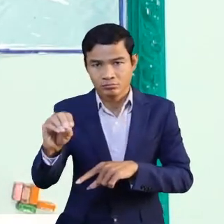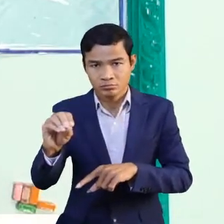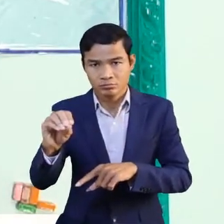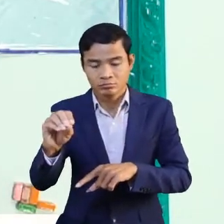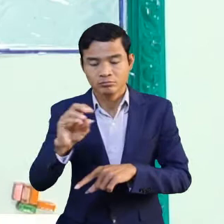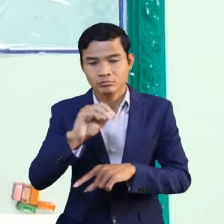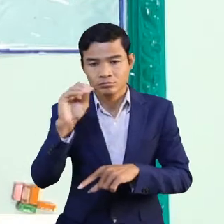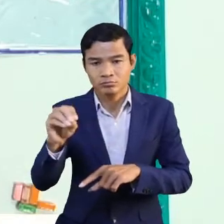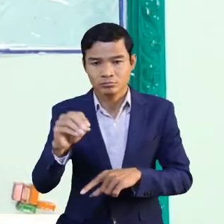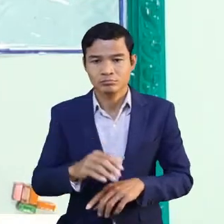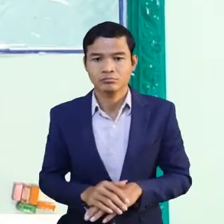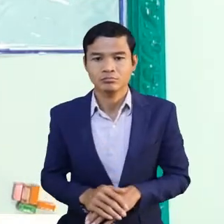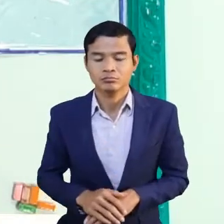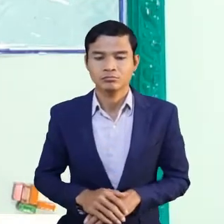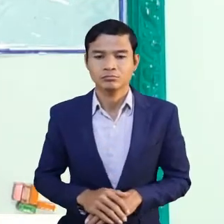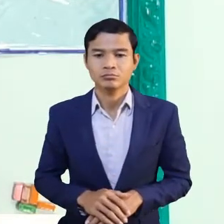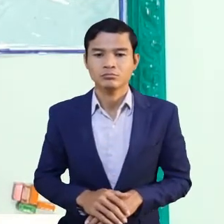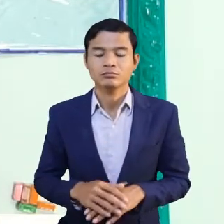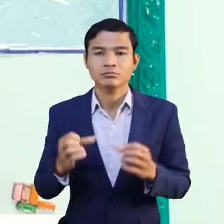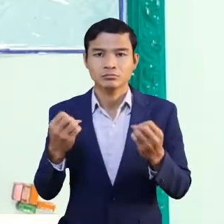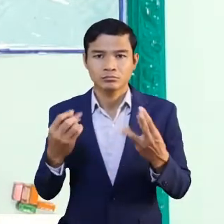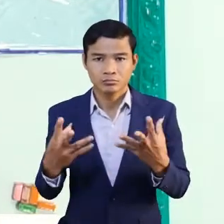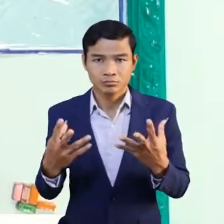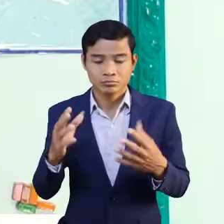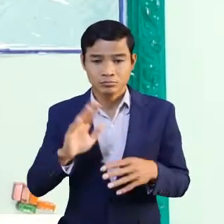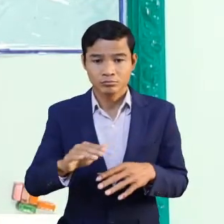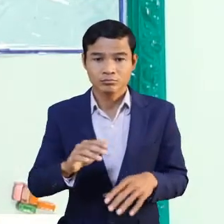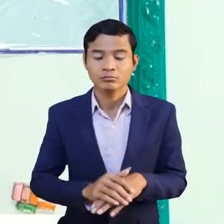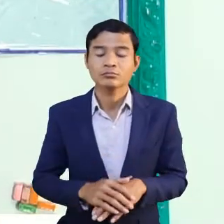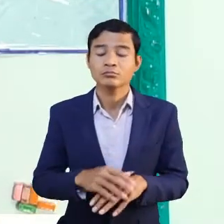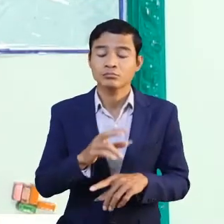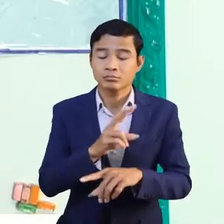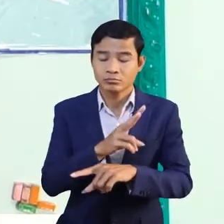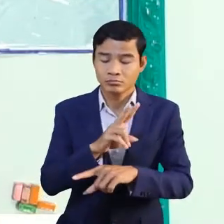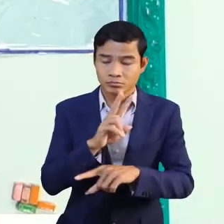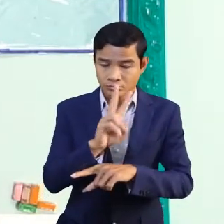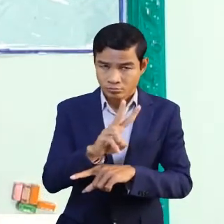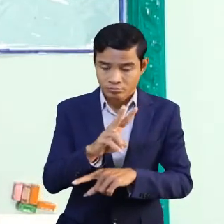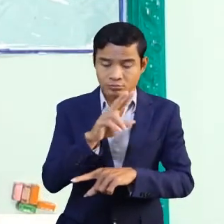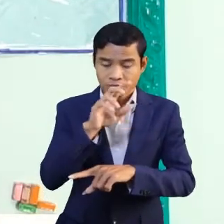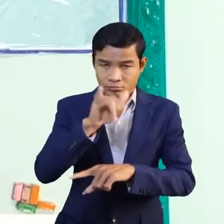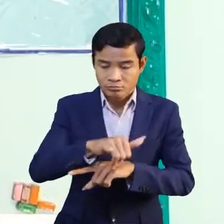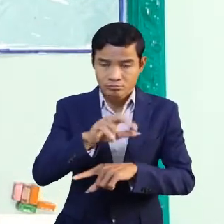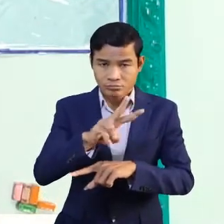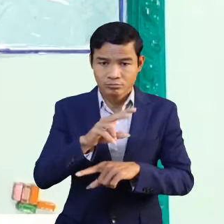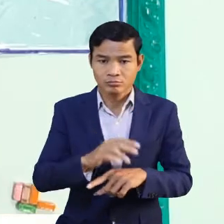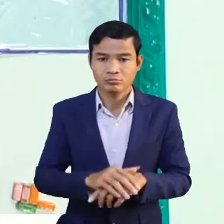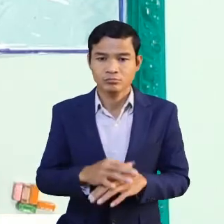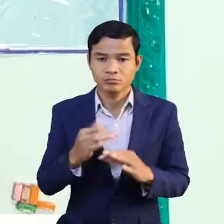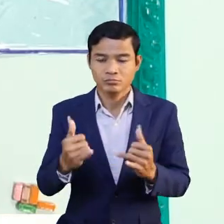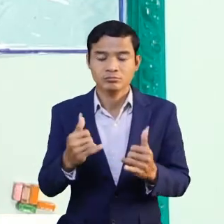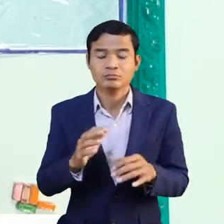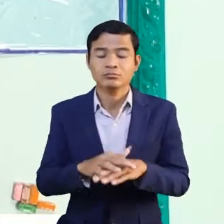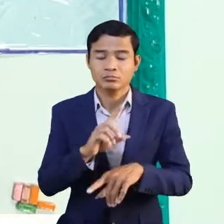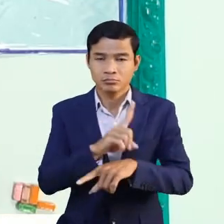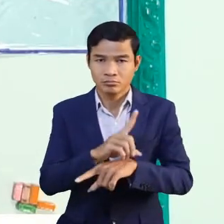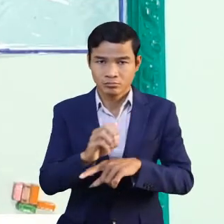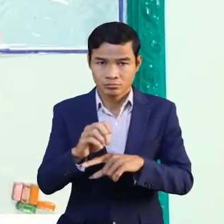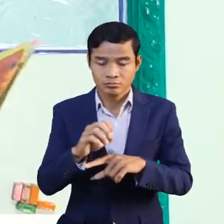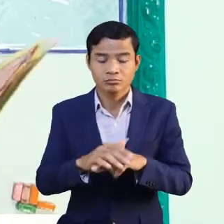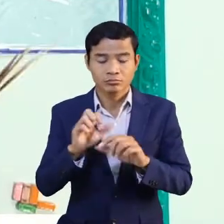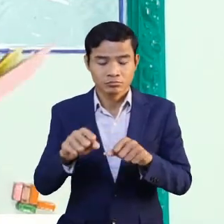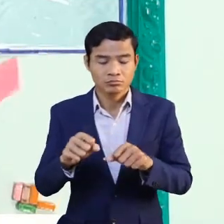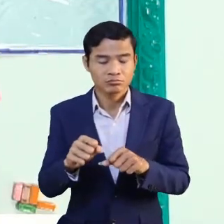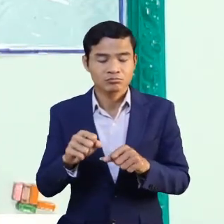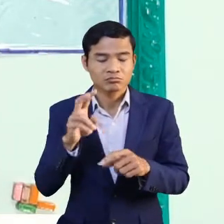1យកមកដាក់នៅកន្លែងនេះចាអញ្ចឹងវាសល់ប៉ុន្មានកូនចាខ្ទង់10សល់តែ2ទេអញ្ចឹងឥឡូវនេះមិនទៀត10នៅខ្ទ